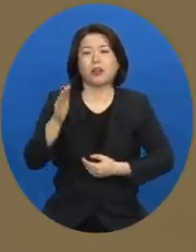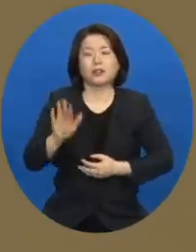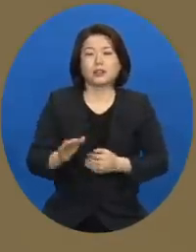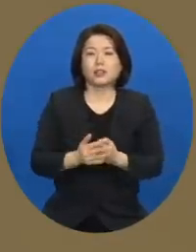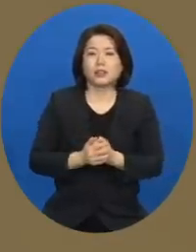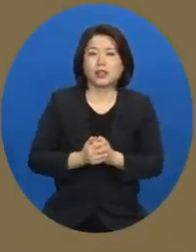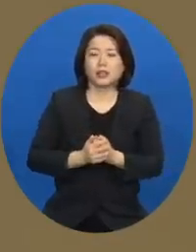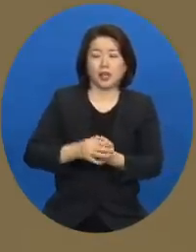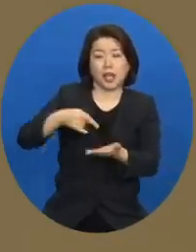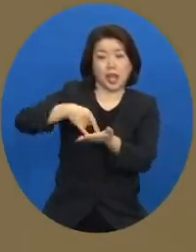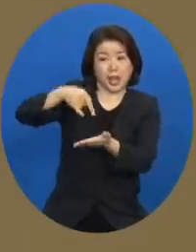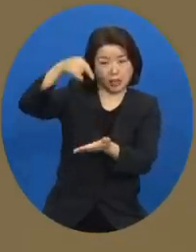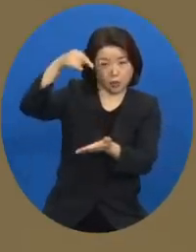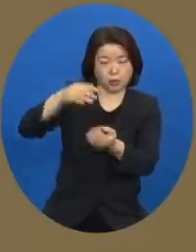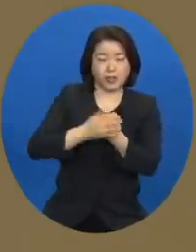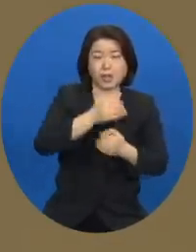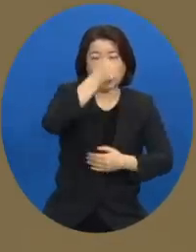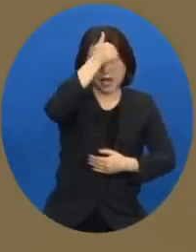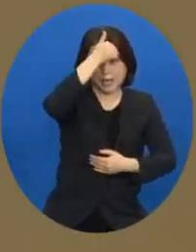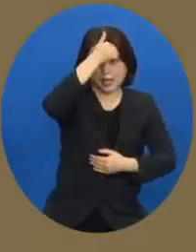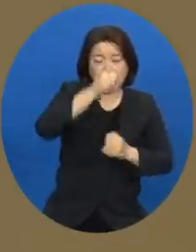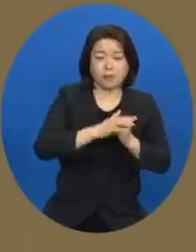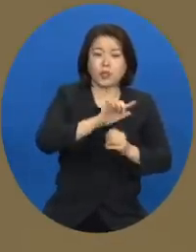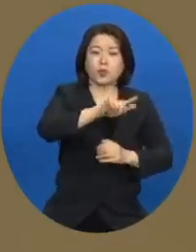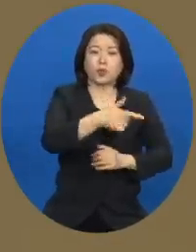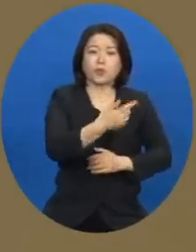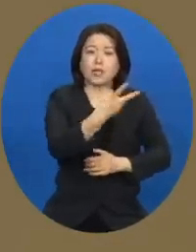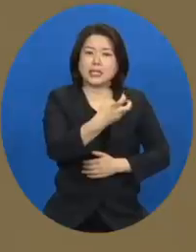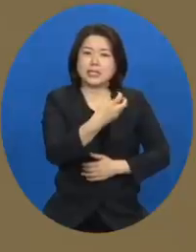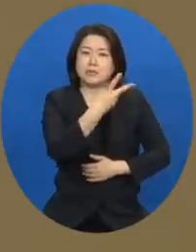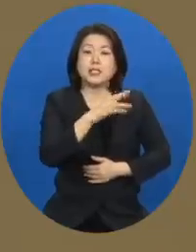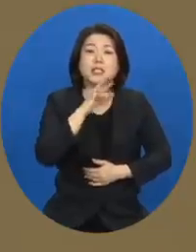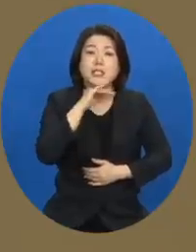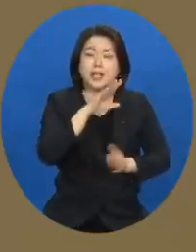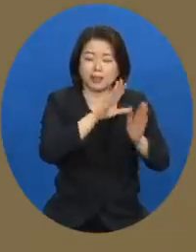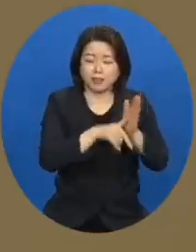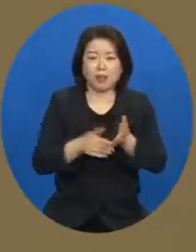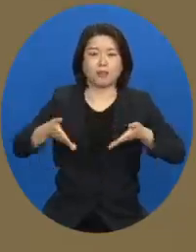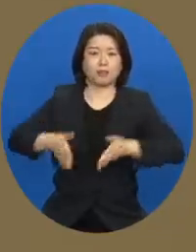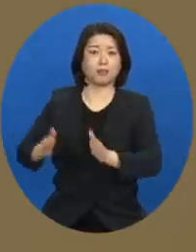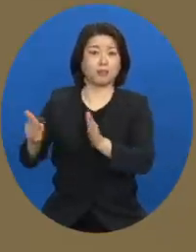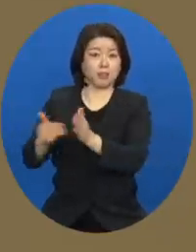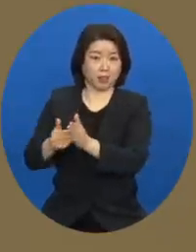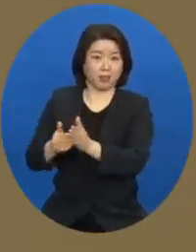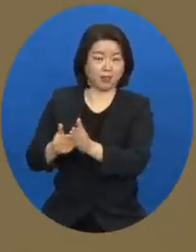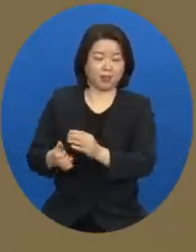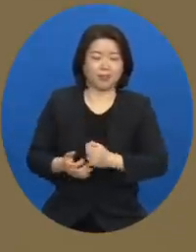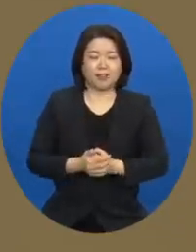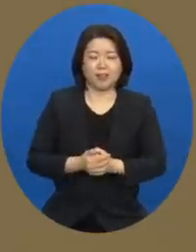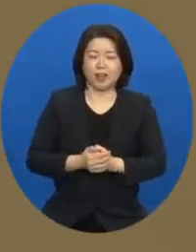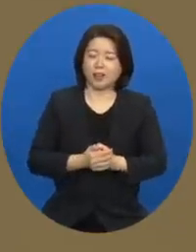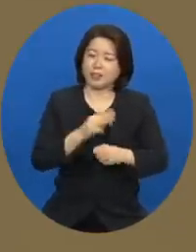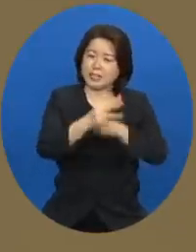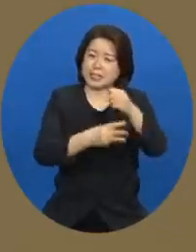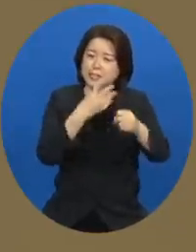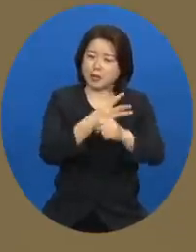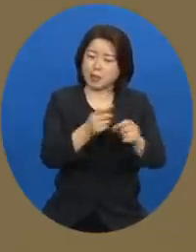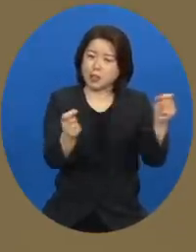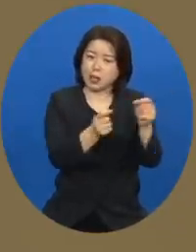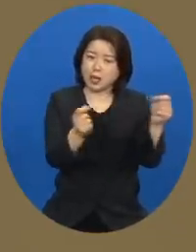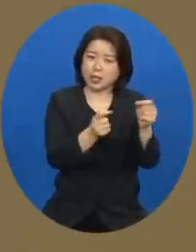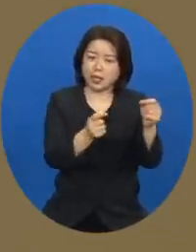이 에녹이 아담이 622세 때에 태어나요. 그러니까 한 300년